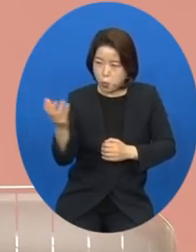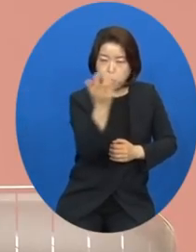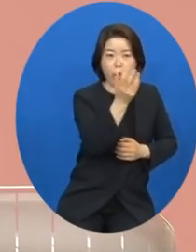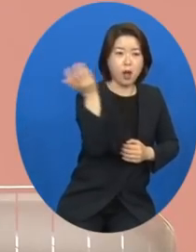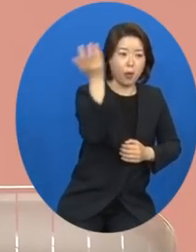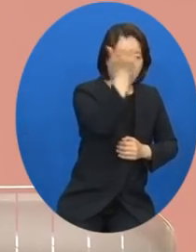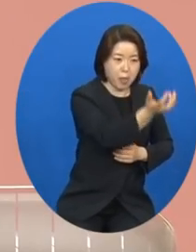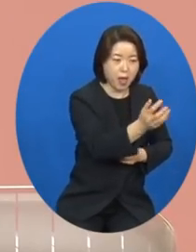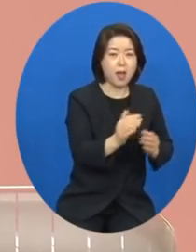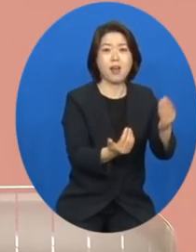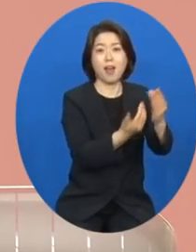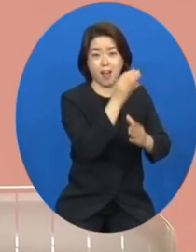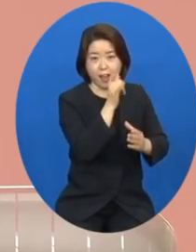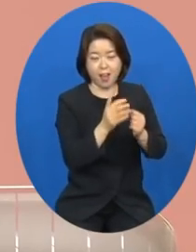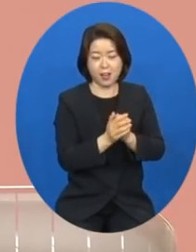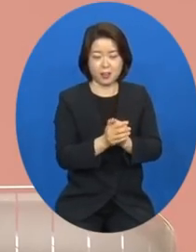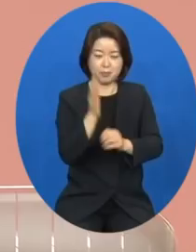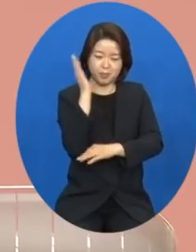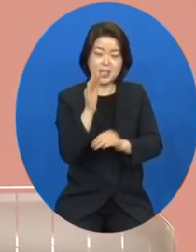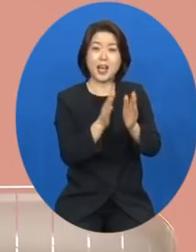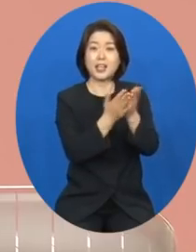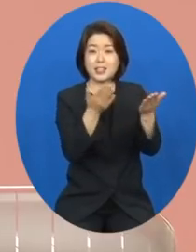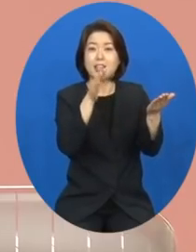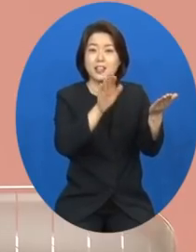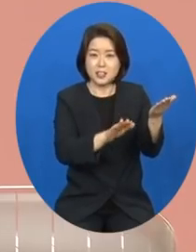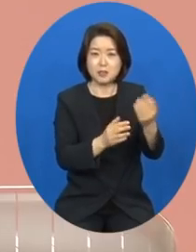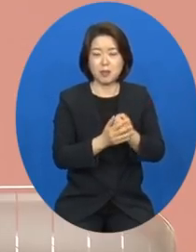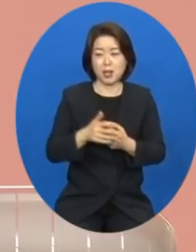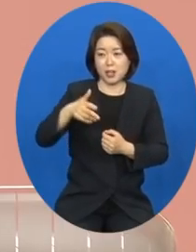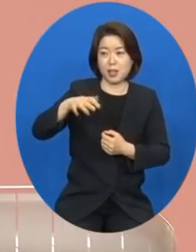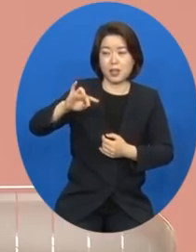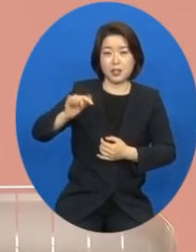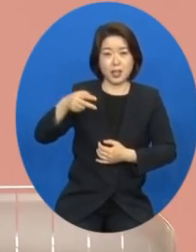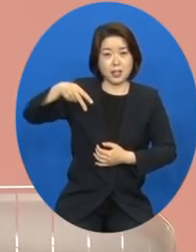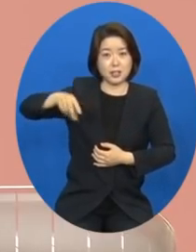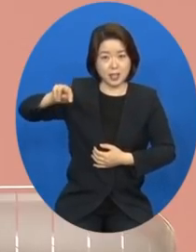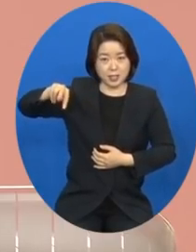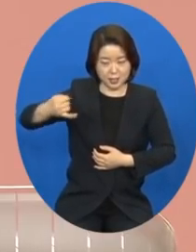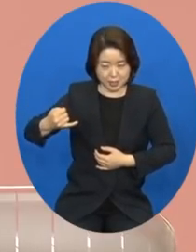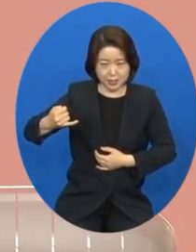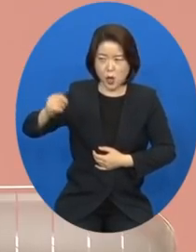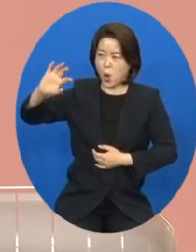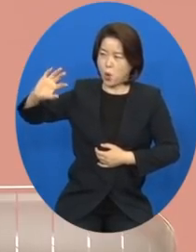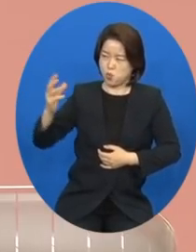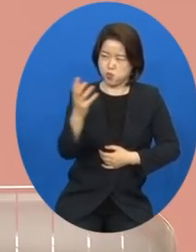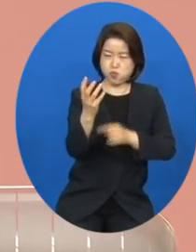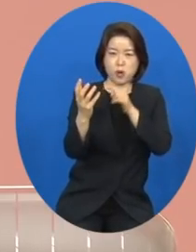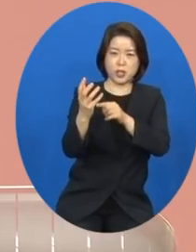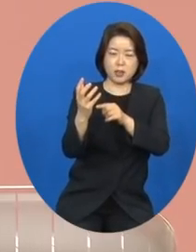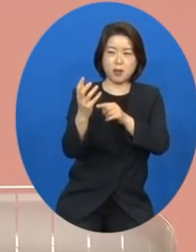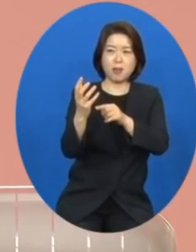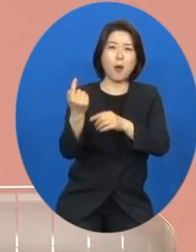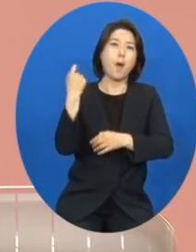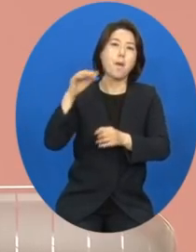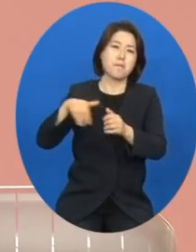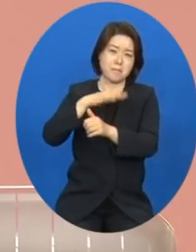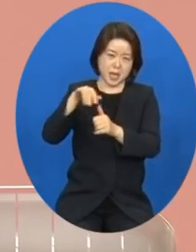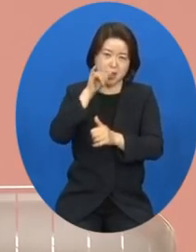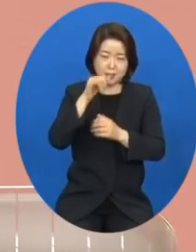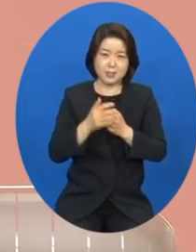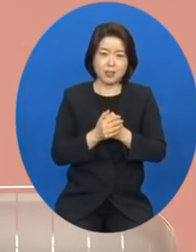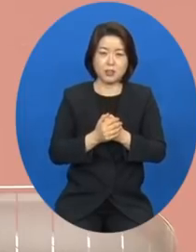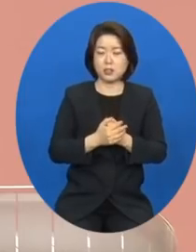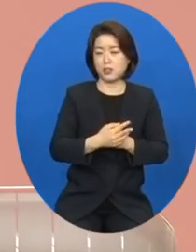일인데요 소설이 긴 하지만 아 기자 소스에 있는 그 컴맹 이들을 기반으로 지어진 소설이에요 정말 2018년 5월